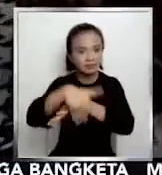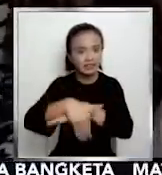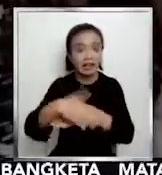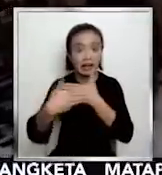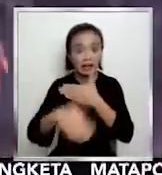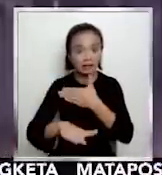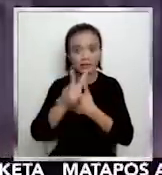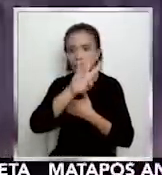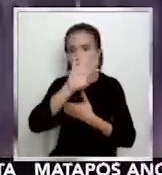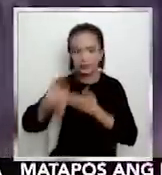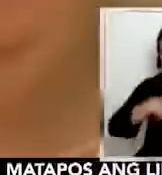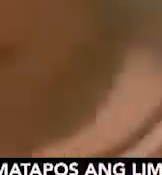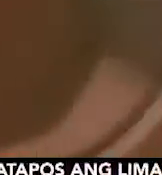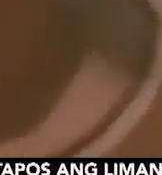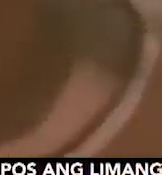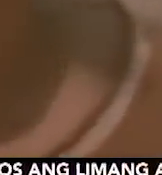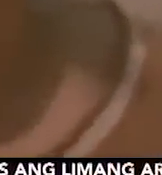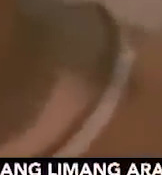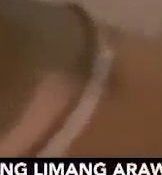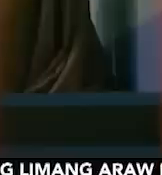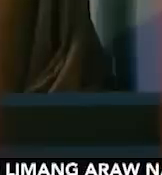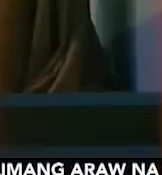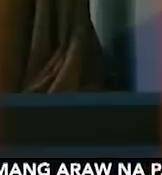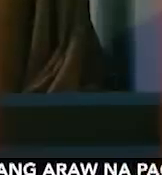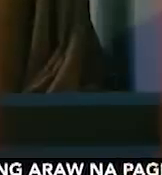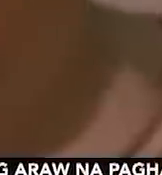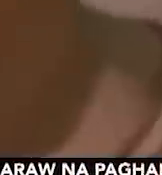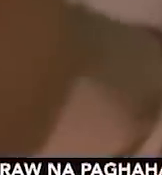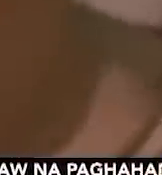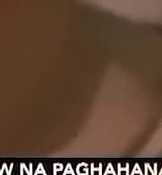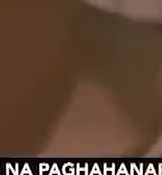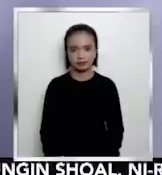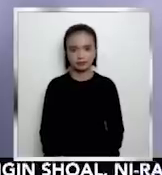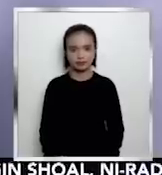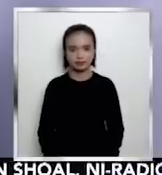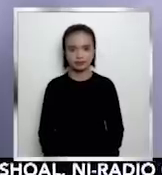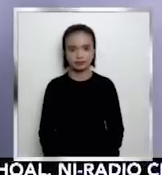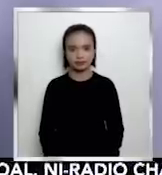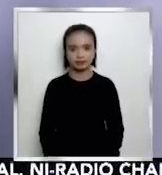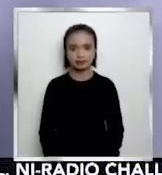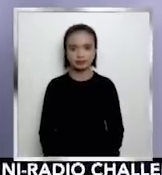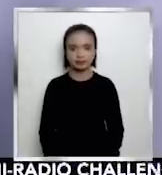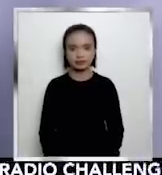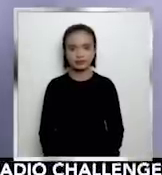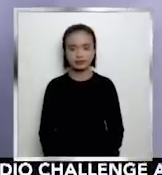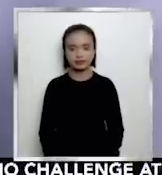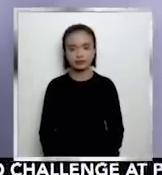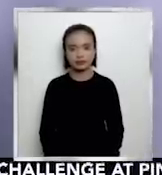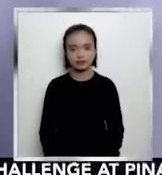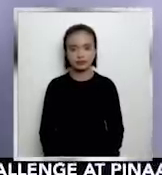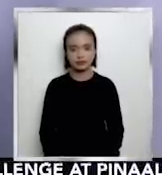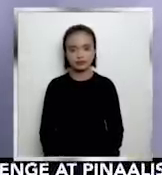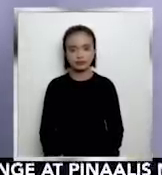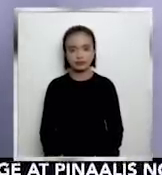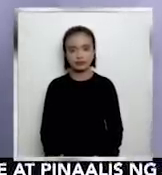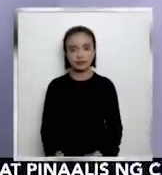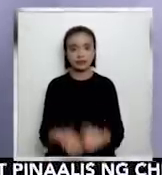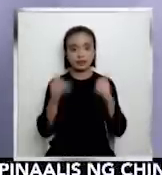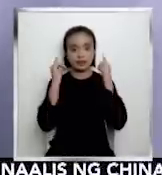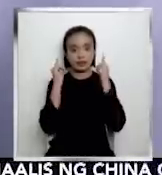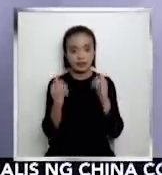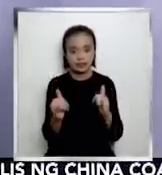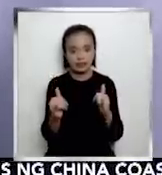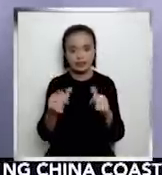24 oras. Nelson Canlas updated sa Showbiz Happenings. Nananatiling buhay ang diwa ng EDSA People